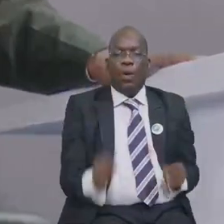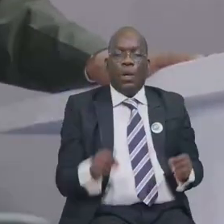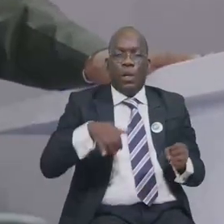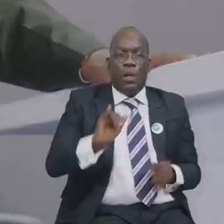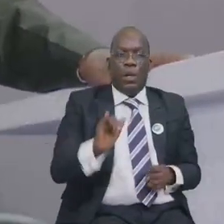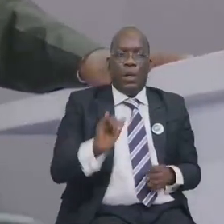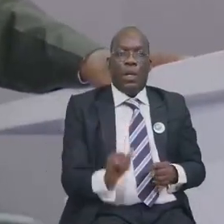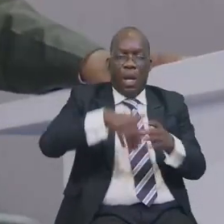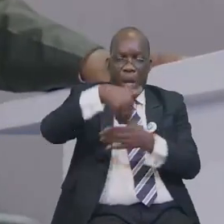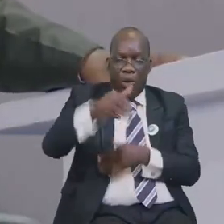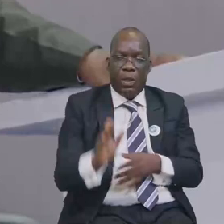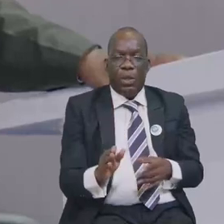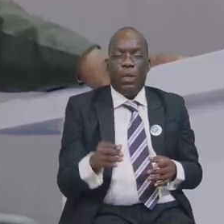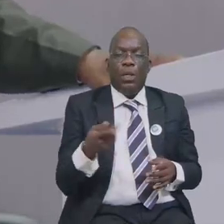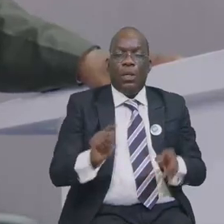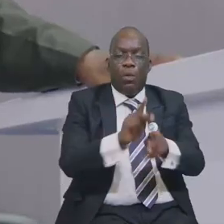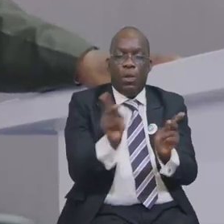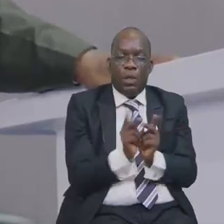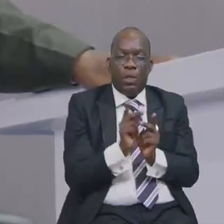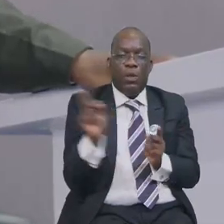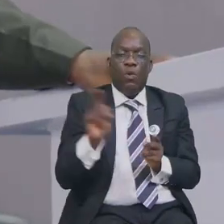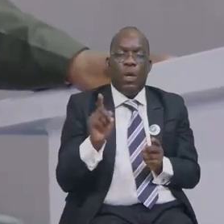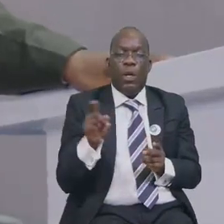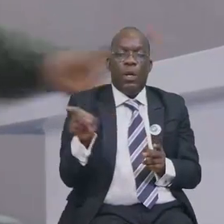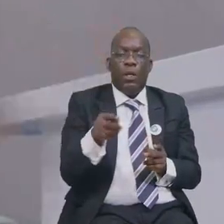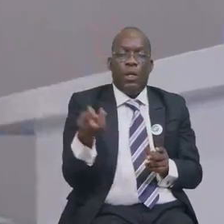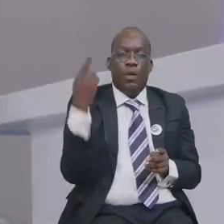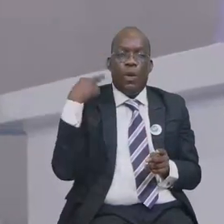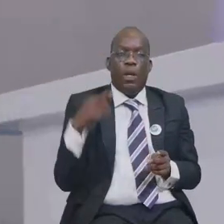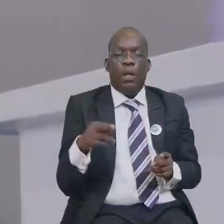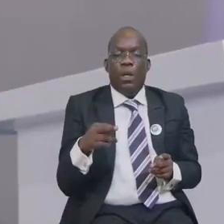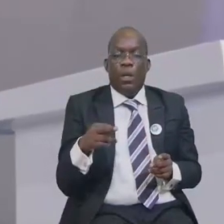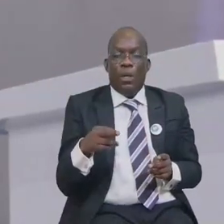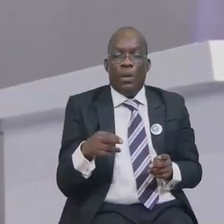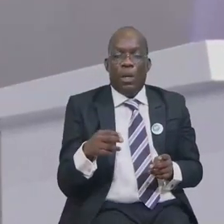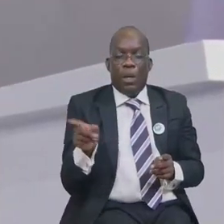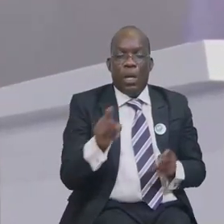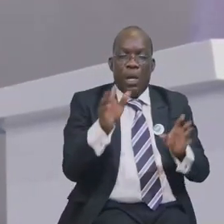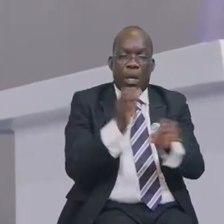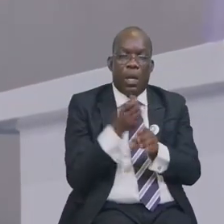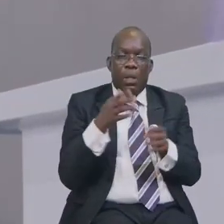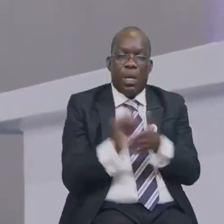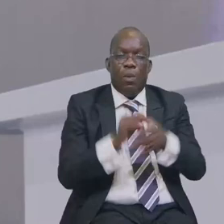dehors, là où ils étaient, aucun autre miracle n'a eu lieu. Ils ont eu la puissance, la dynamite. Ils